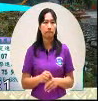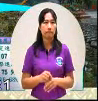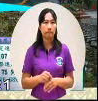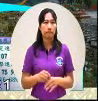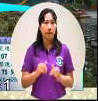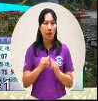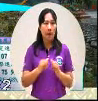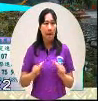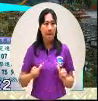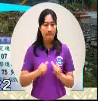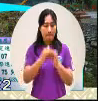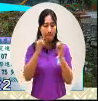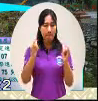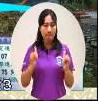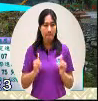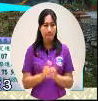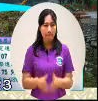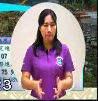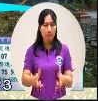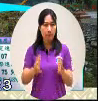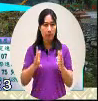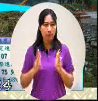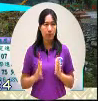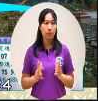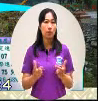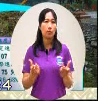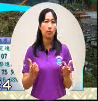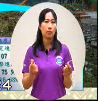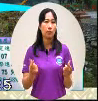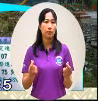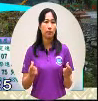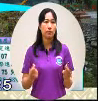桥也是一样让各位因为